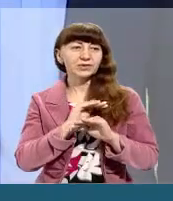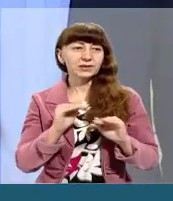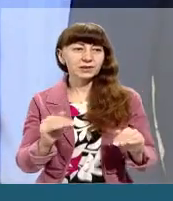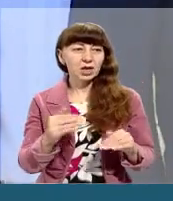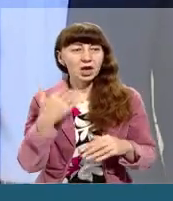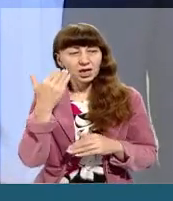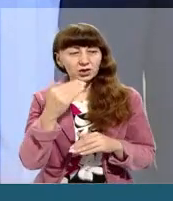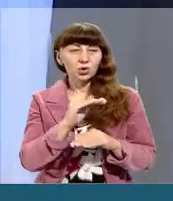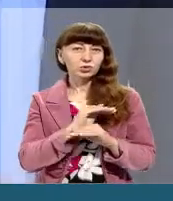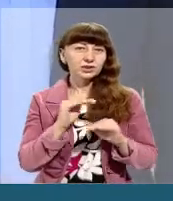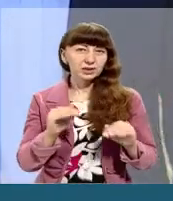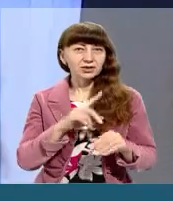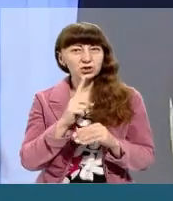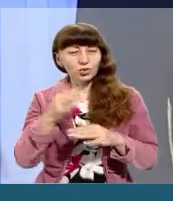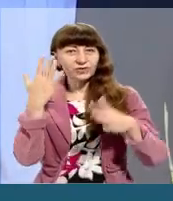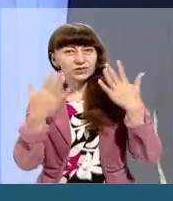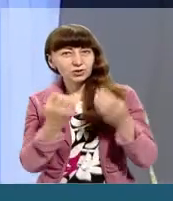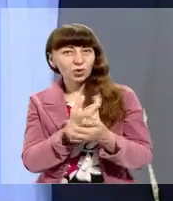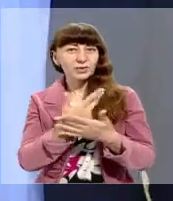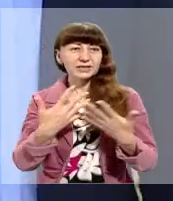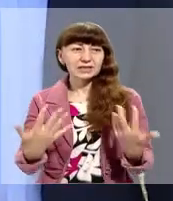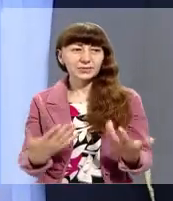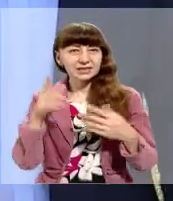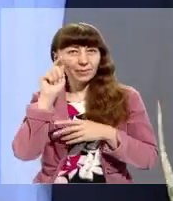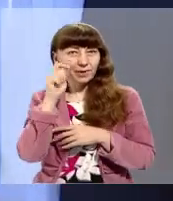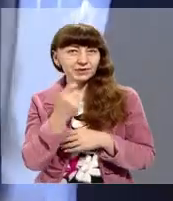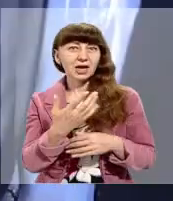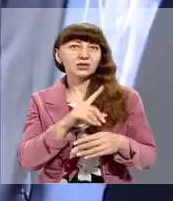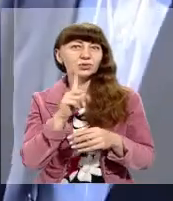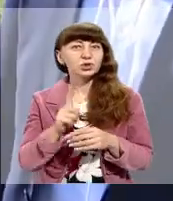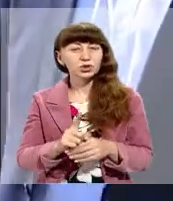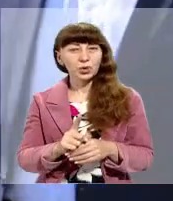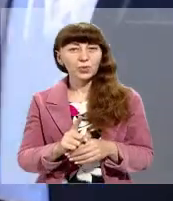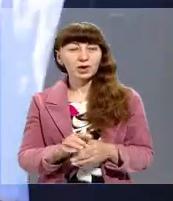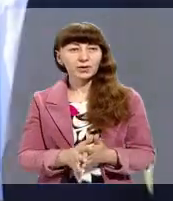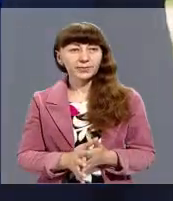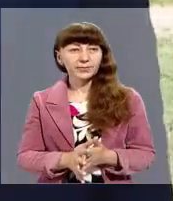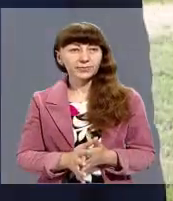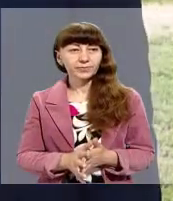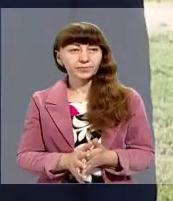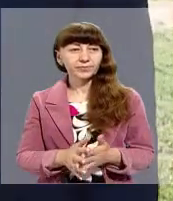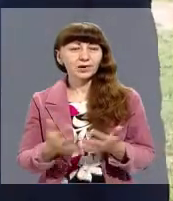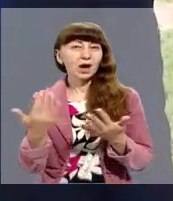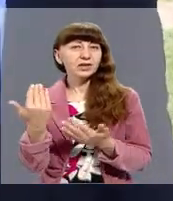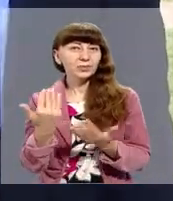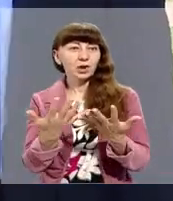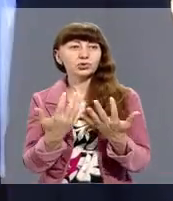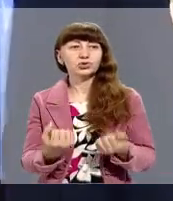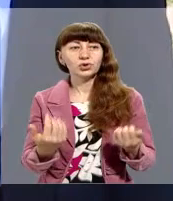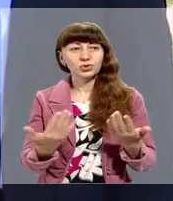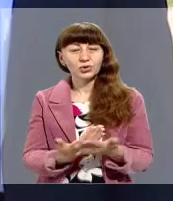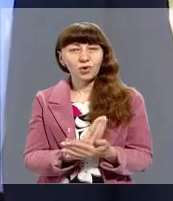у детей должно быть таким веселым, разнообразным, запоминающимся, чтобы они получили